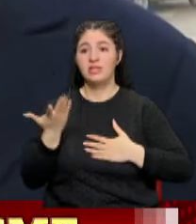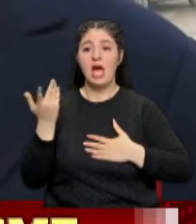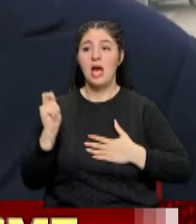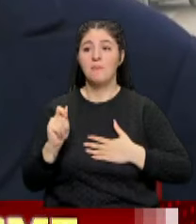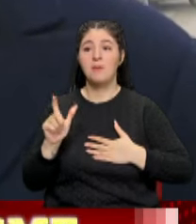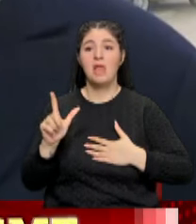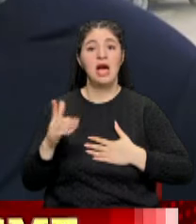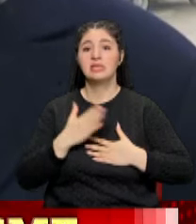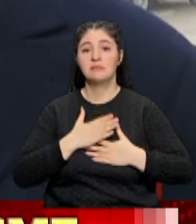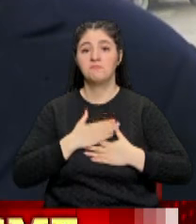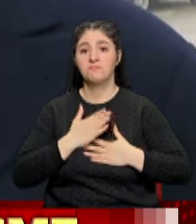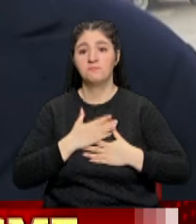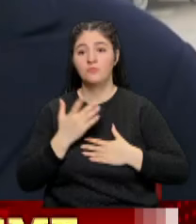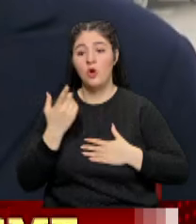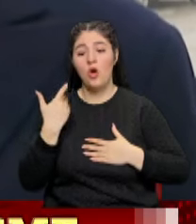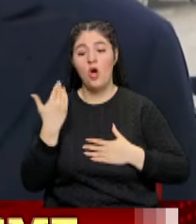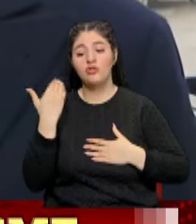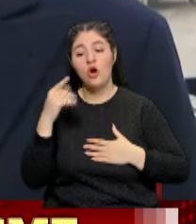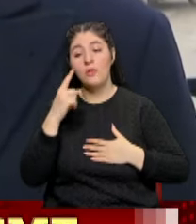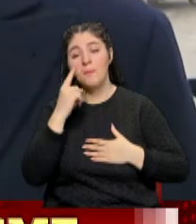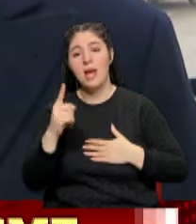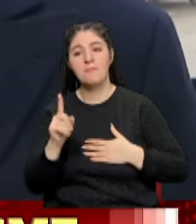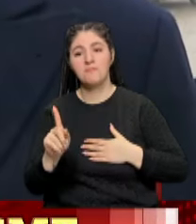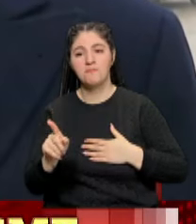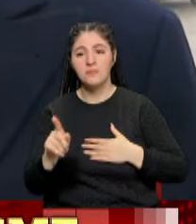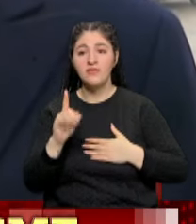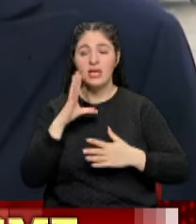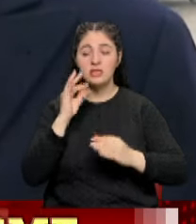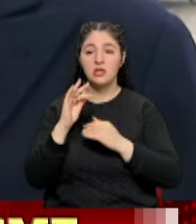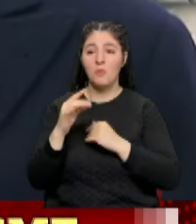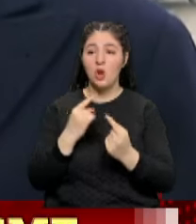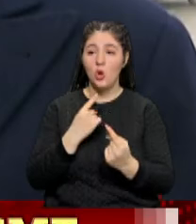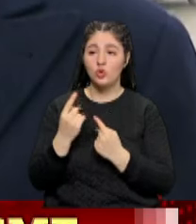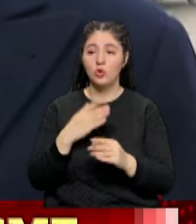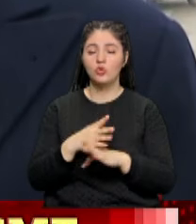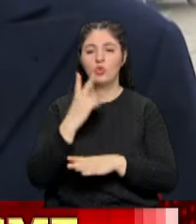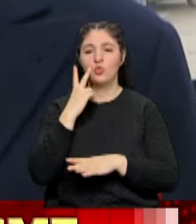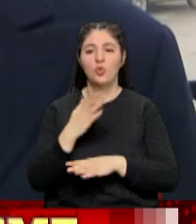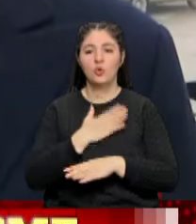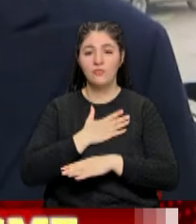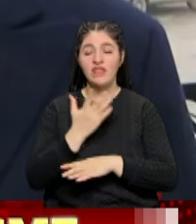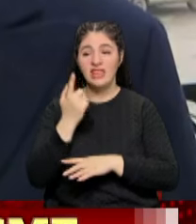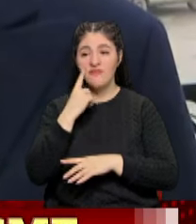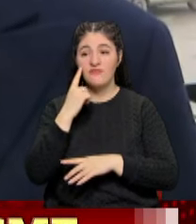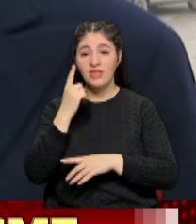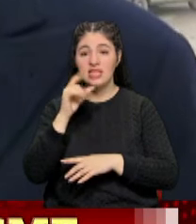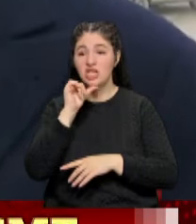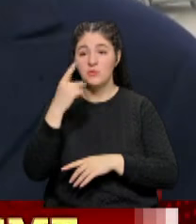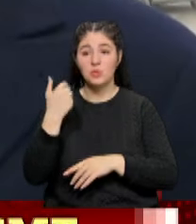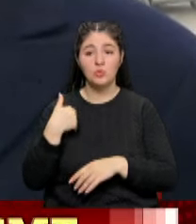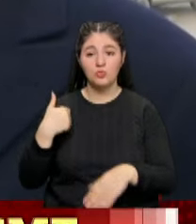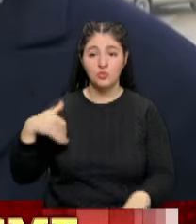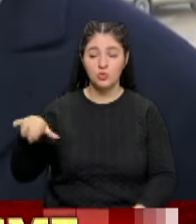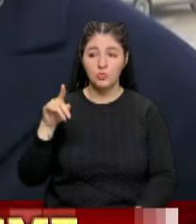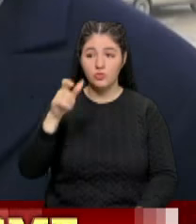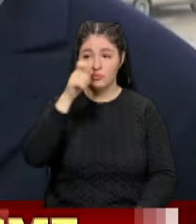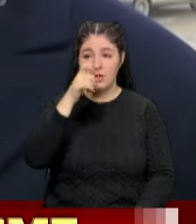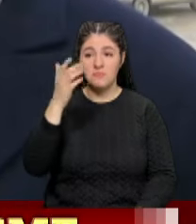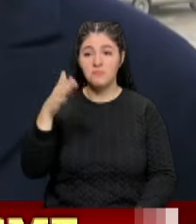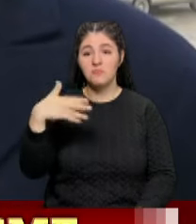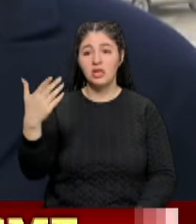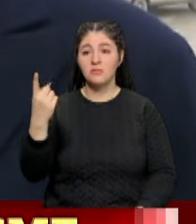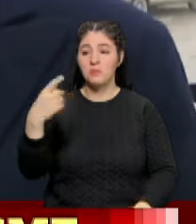ne yapmalıydım kısmından bakarım ve insanlarımızla böyle konuşmayı doğru bulurum ve devletin hiçbir kurumunu bu ülkenin